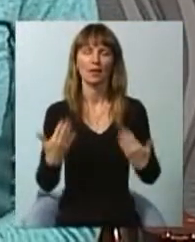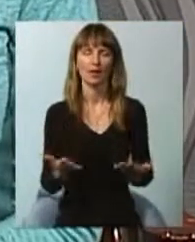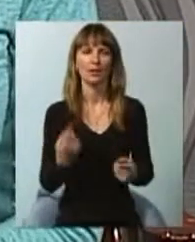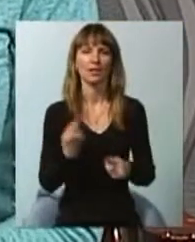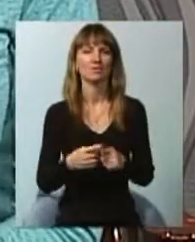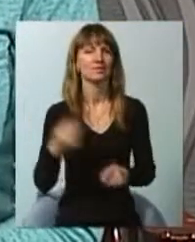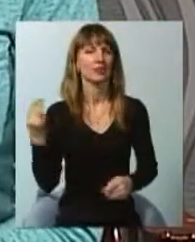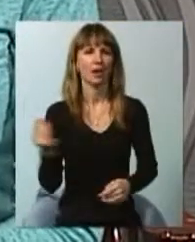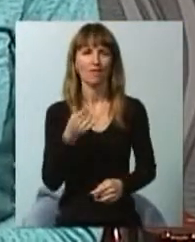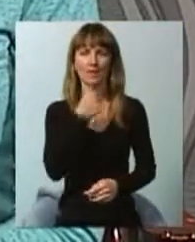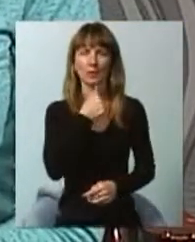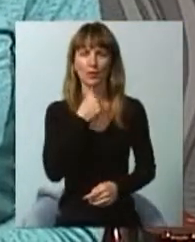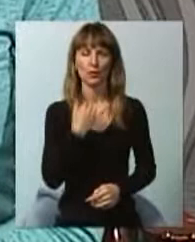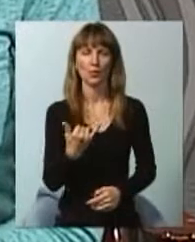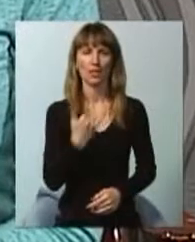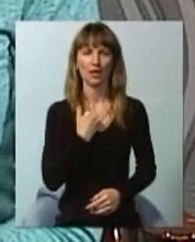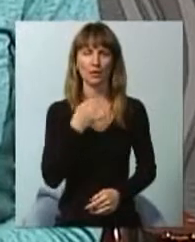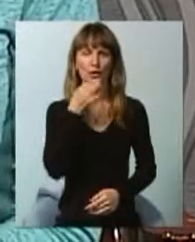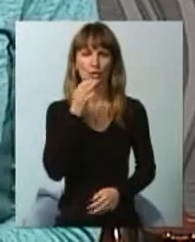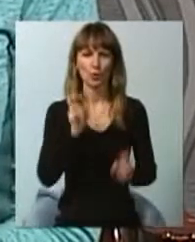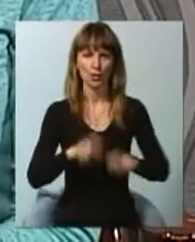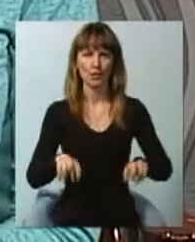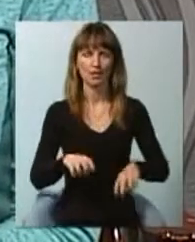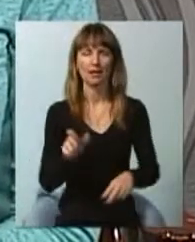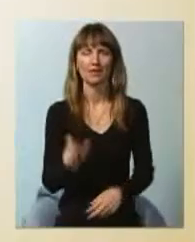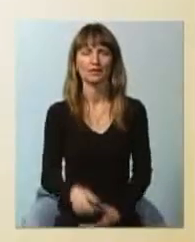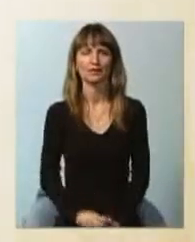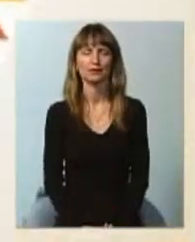цей цікавий експеримент у наших дослідах.